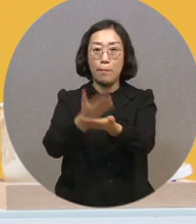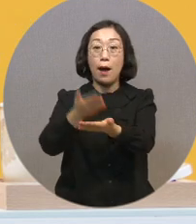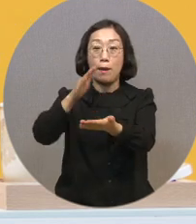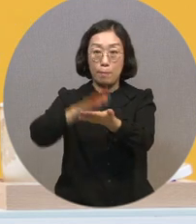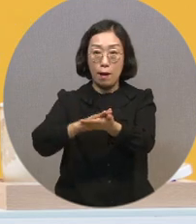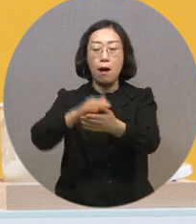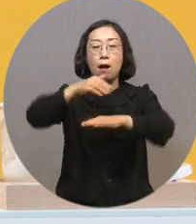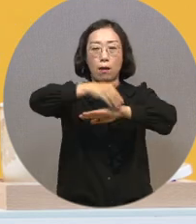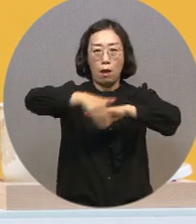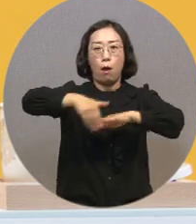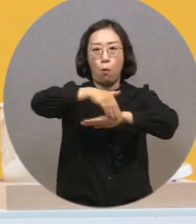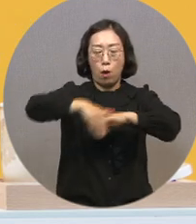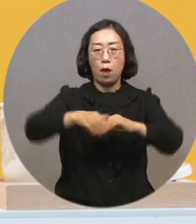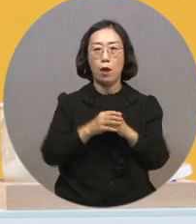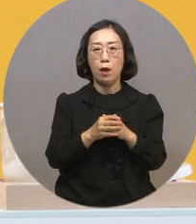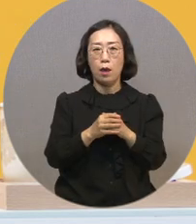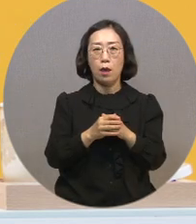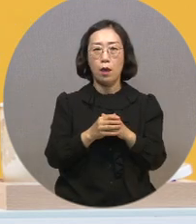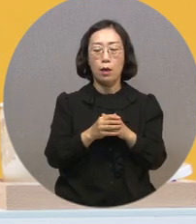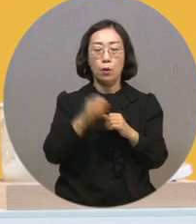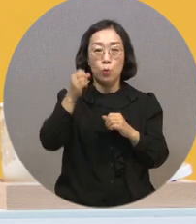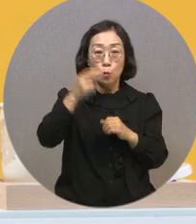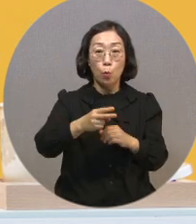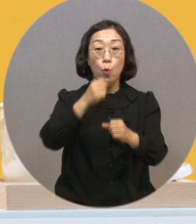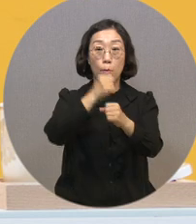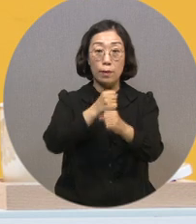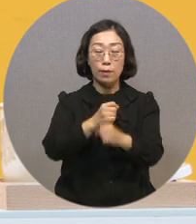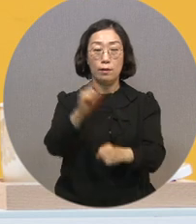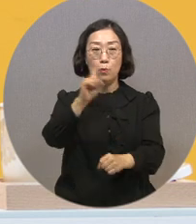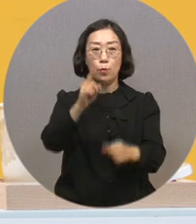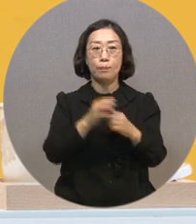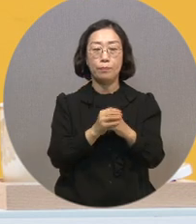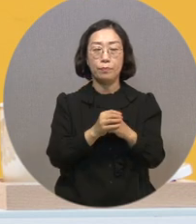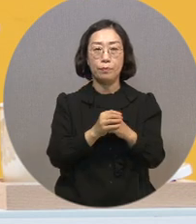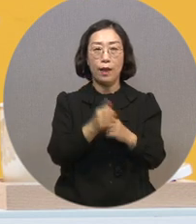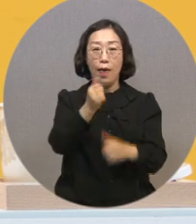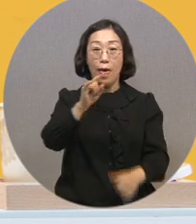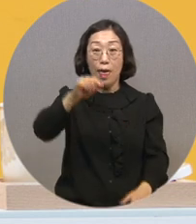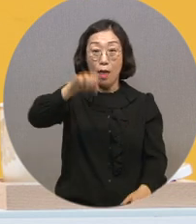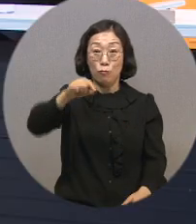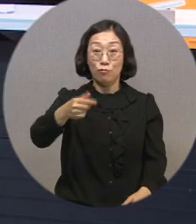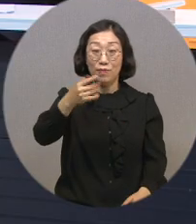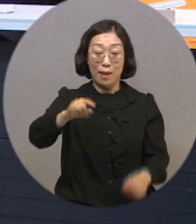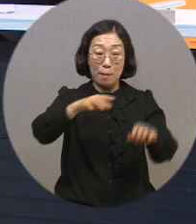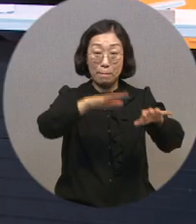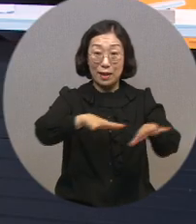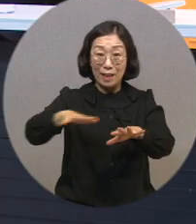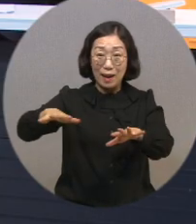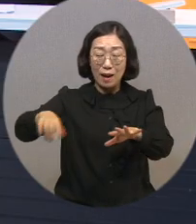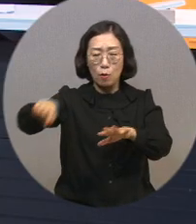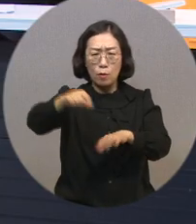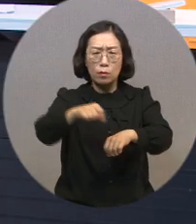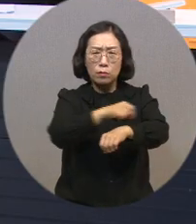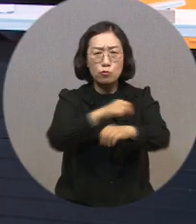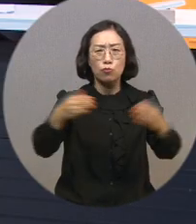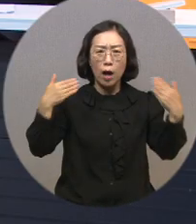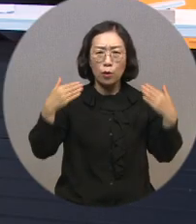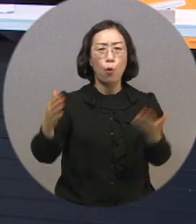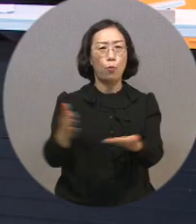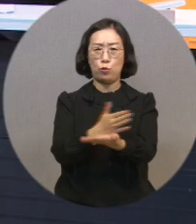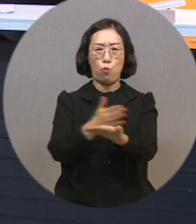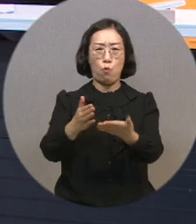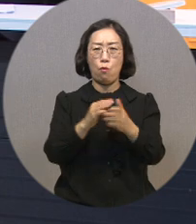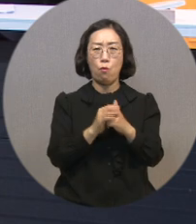있고 지금 또 우리가 만들어질 곳이 해운대 지역에는 지금 특수학교가 없잖아요. 예. 그래서 지금